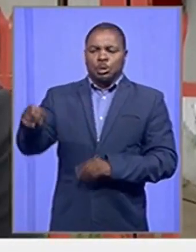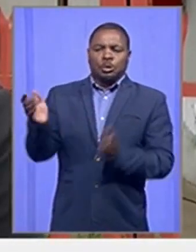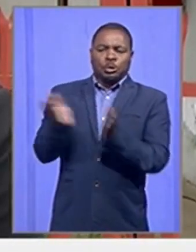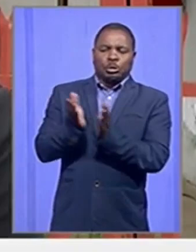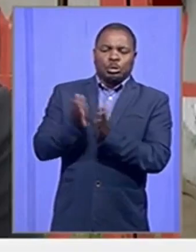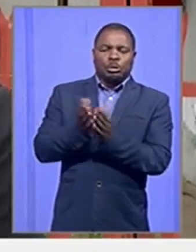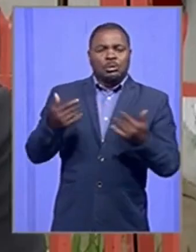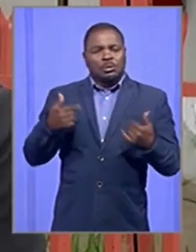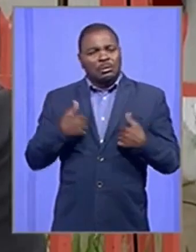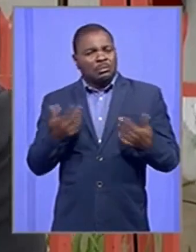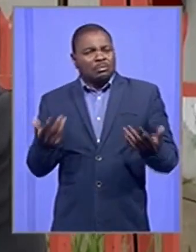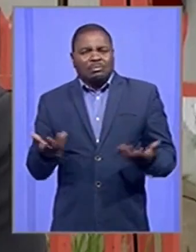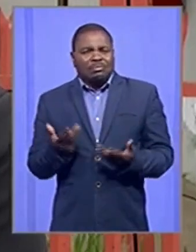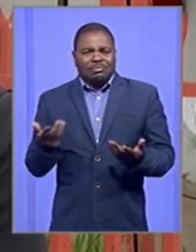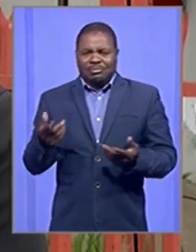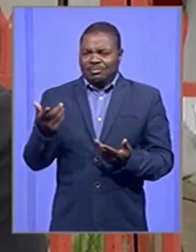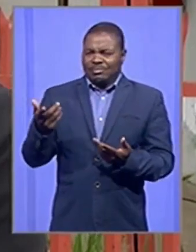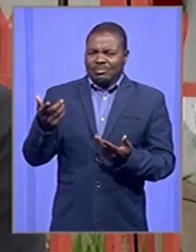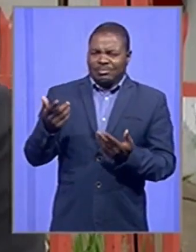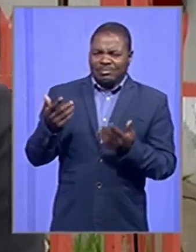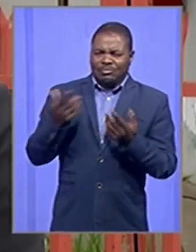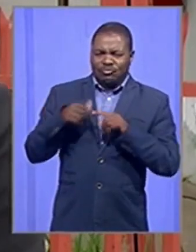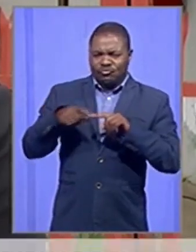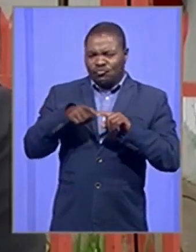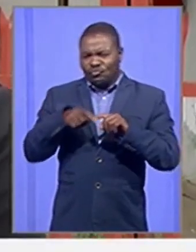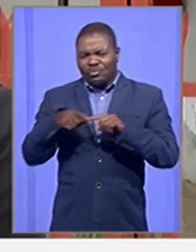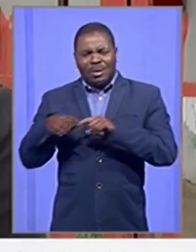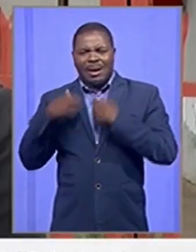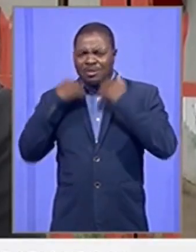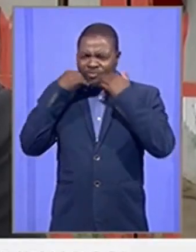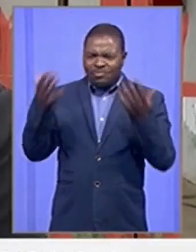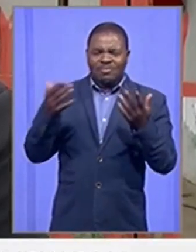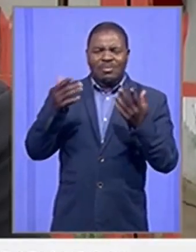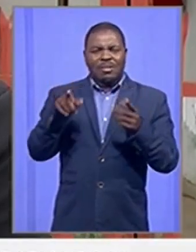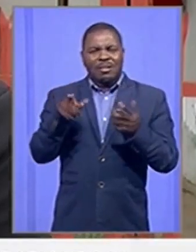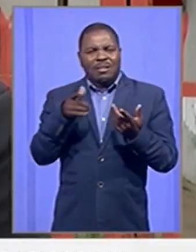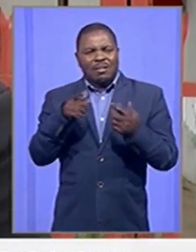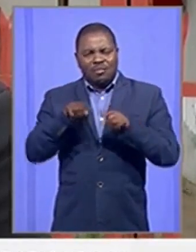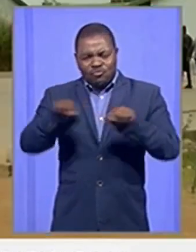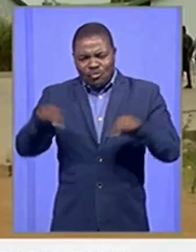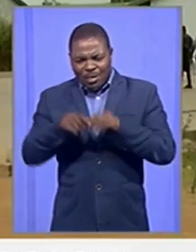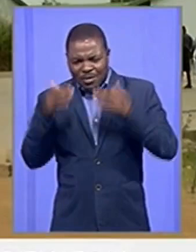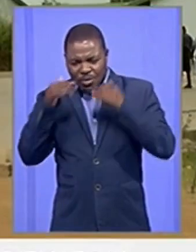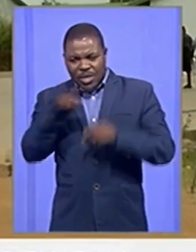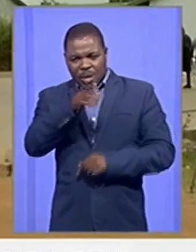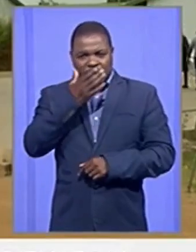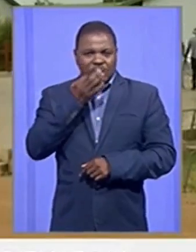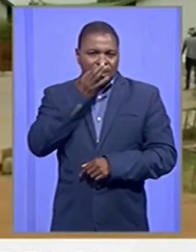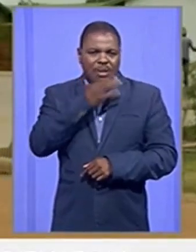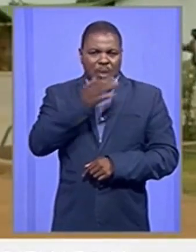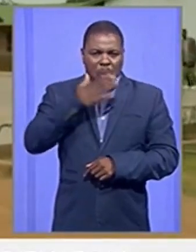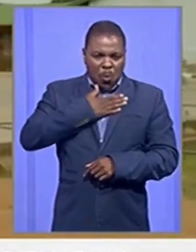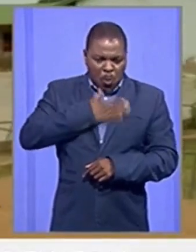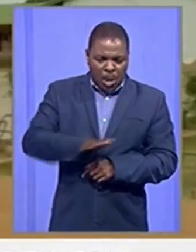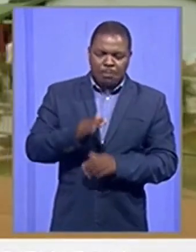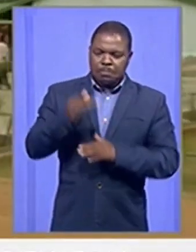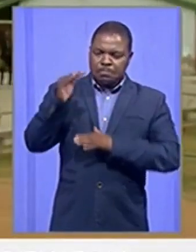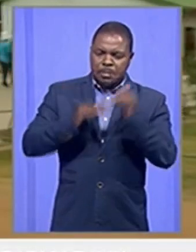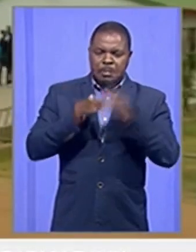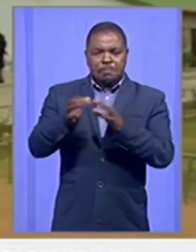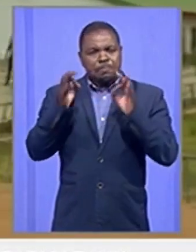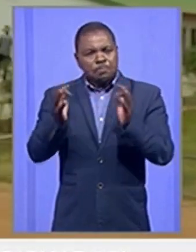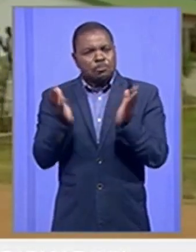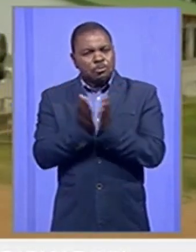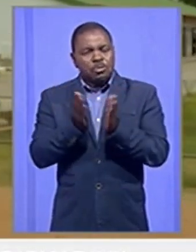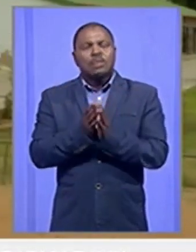nyake dintlwana tše le re tlisang mo bo motswaswere re nyaka gore sekolo se agiwe re tla se